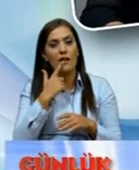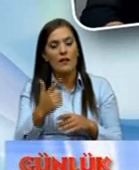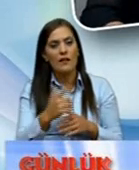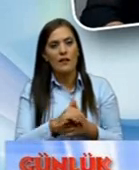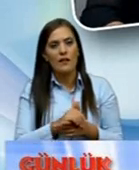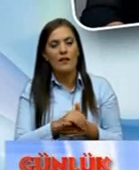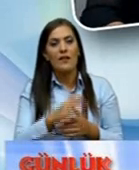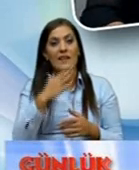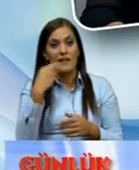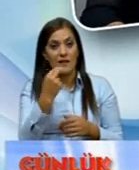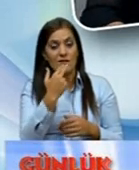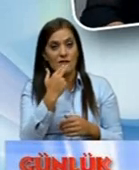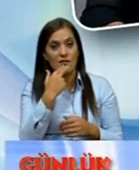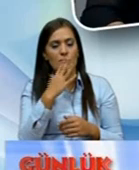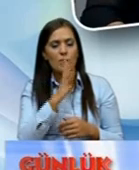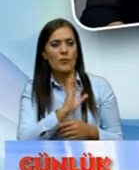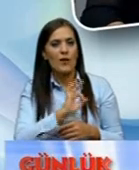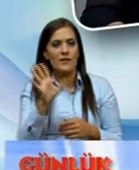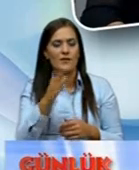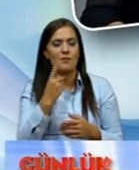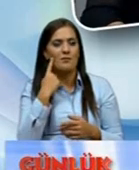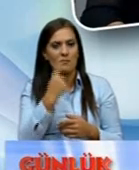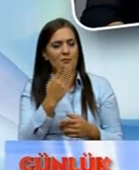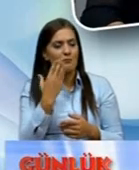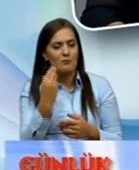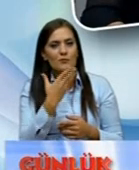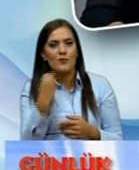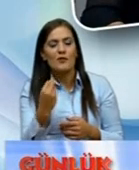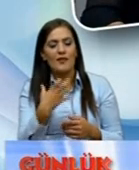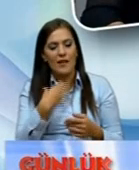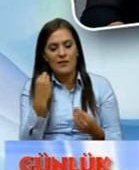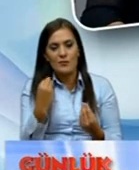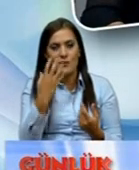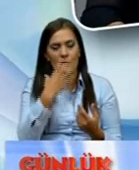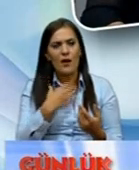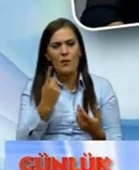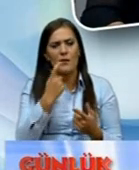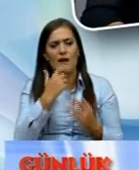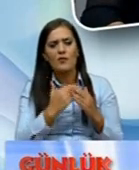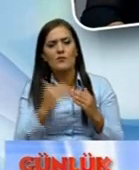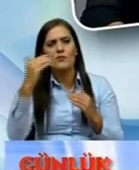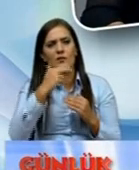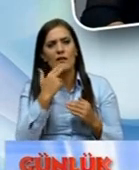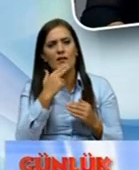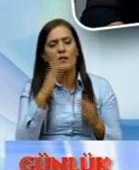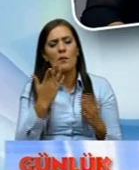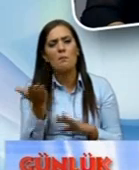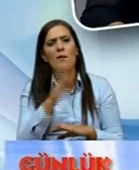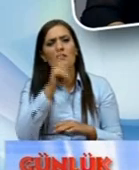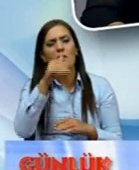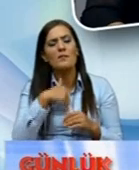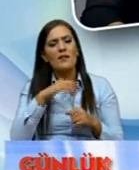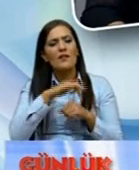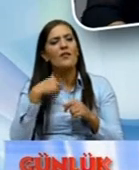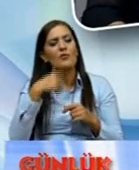dedik? Genç kızlar dedi muazzam, muhteşemler dedi. Çok iyi bakıyorlar kendilerine ama belli bir yaş üstü hanımlar dedi. Sanki başka bir